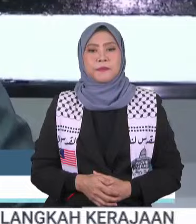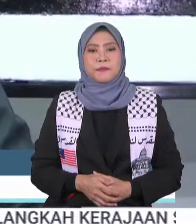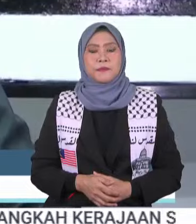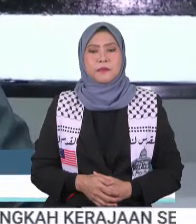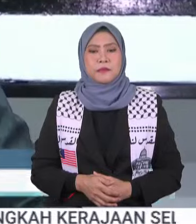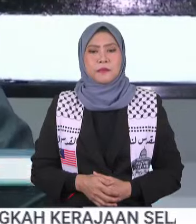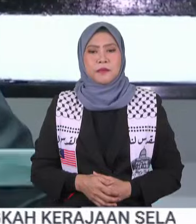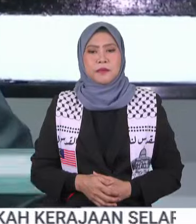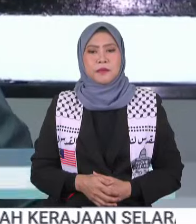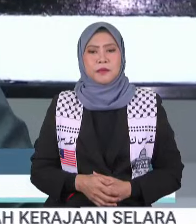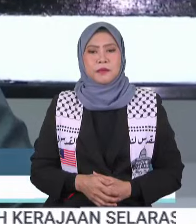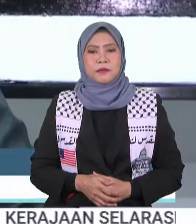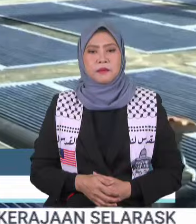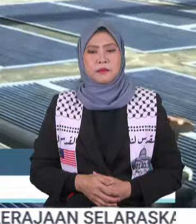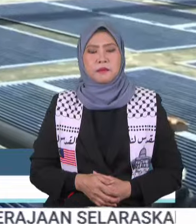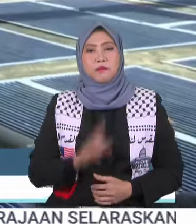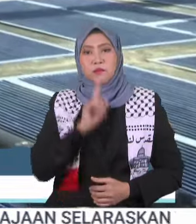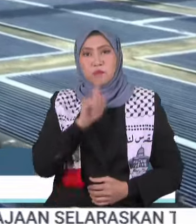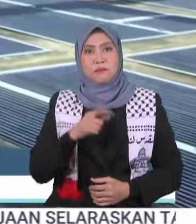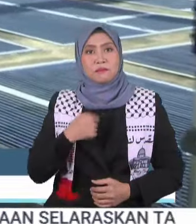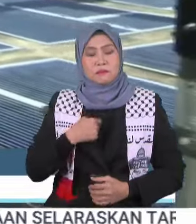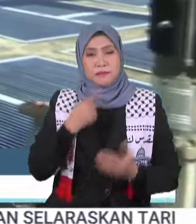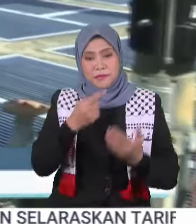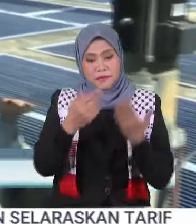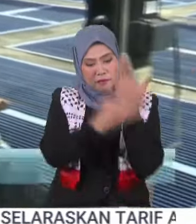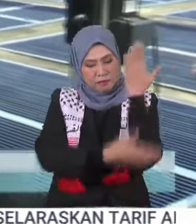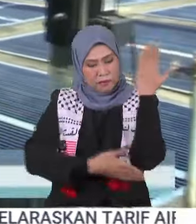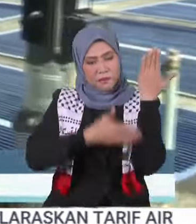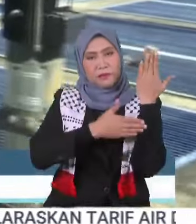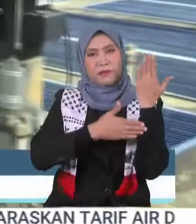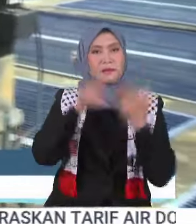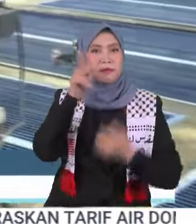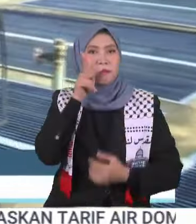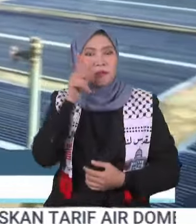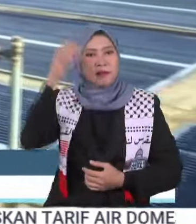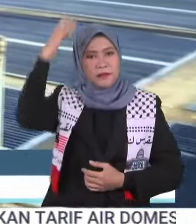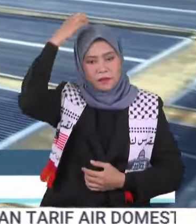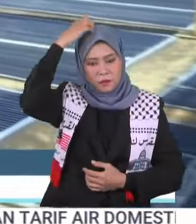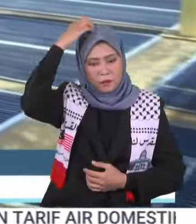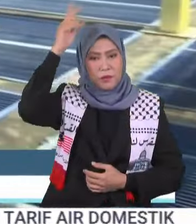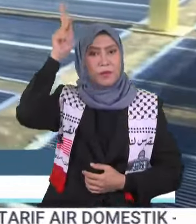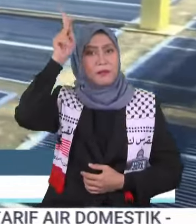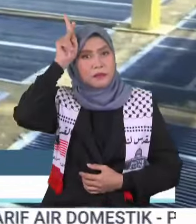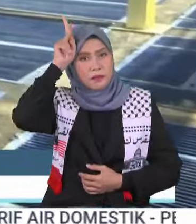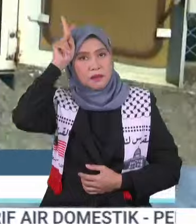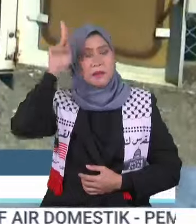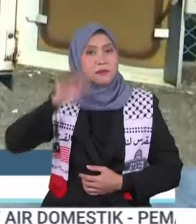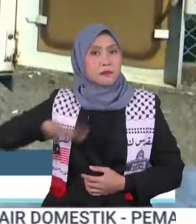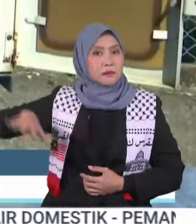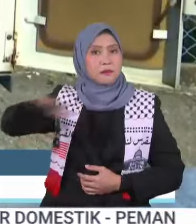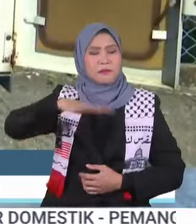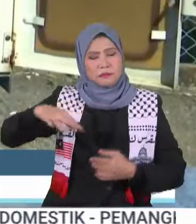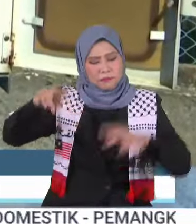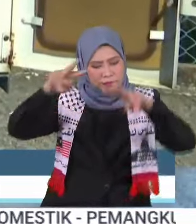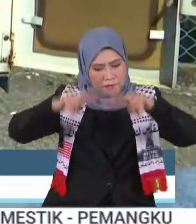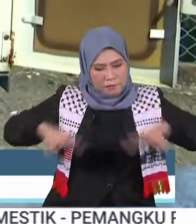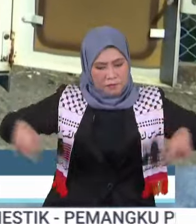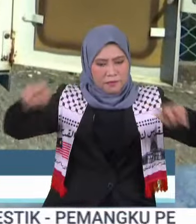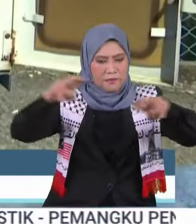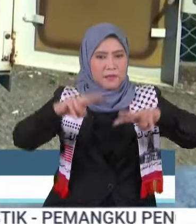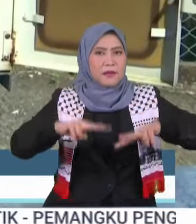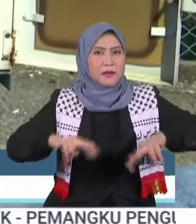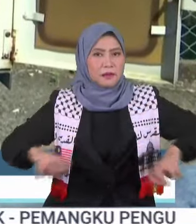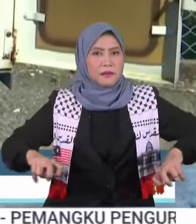Kalau saya boleh katakan di seluruh Malaysia, bukan di Kedah saja, di Selangor pun, di Kelantan pun, apabila kita kaji balik,